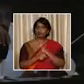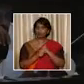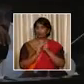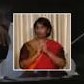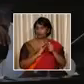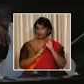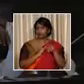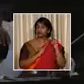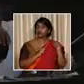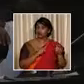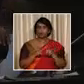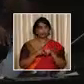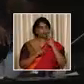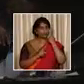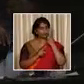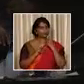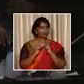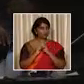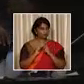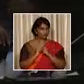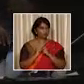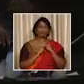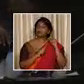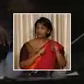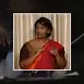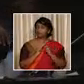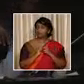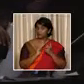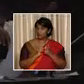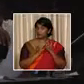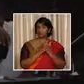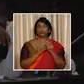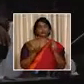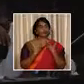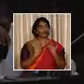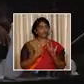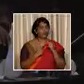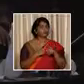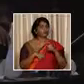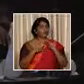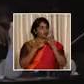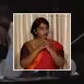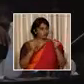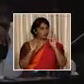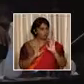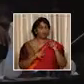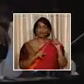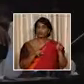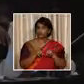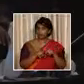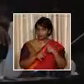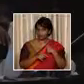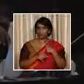மோசமானது. ஆகவே இந்த மோசமான நிலைமை கட்டுப்படுத்தப்பட வேண்டும் என்பதைத்தான் நான் இந்த இடத்திலே குறிப்பிடுகின்றேன். இது உடனடியாக நிறுத்தப்பட்டு